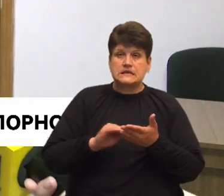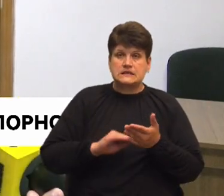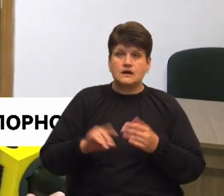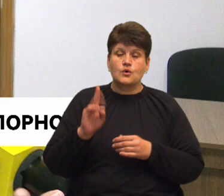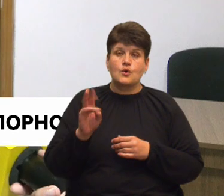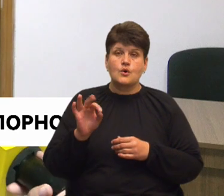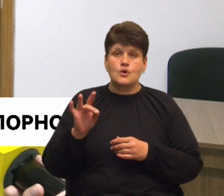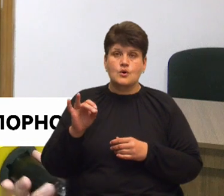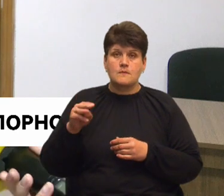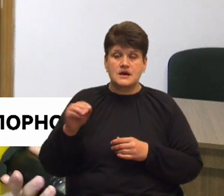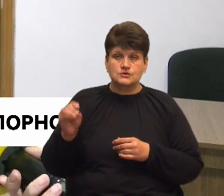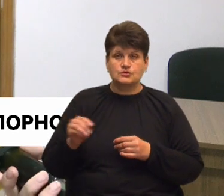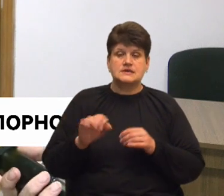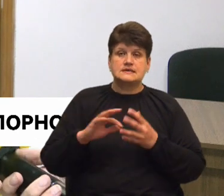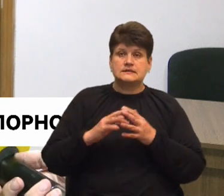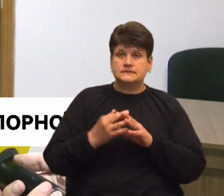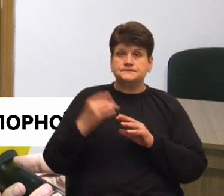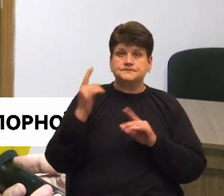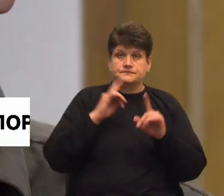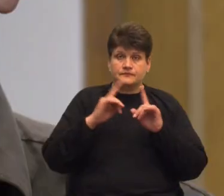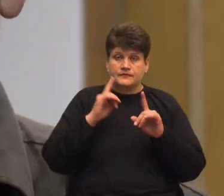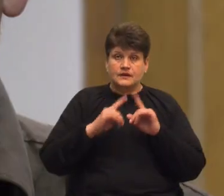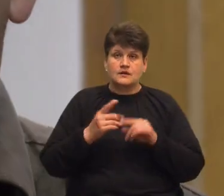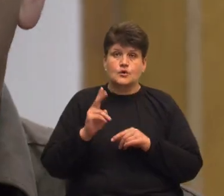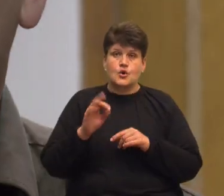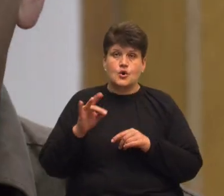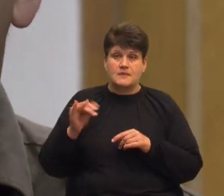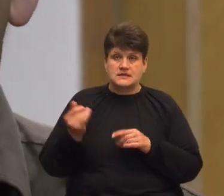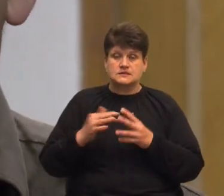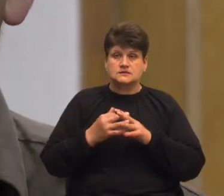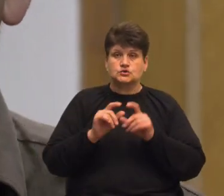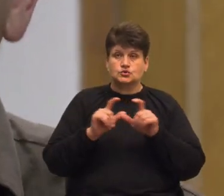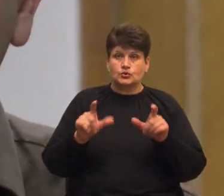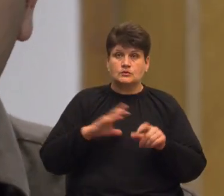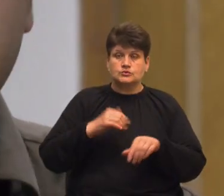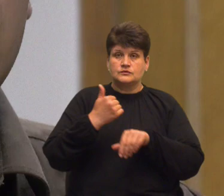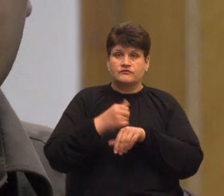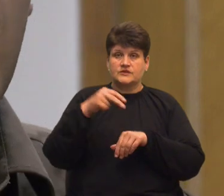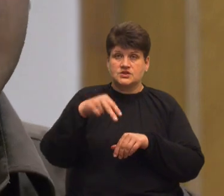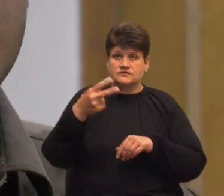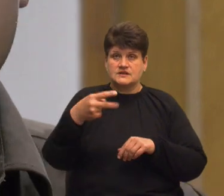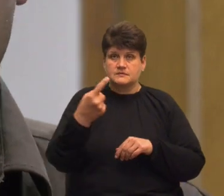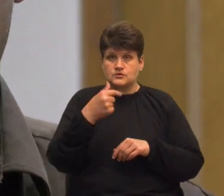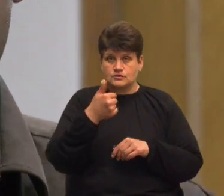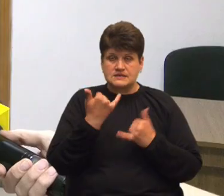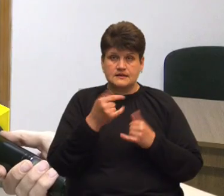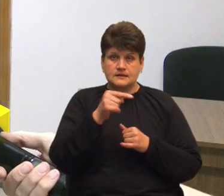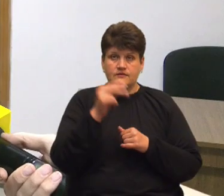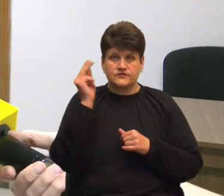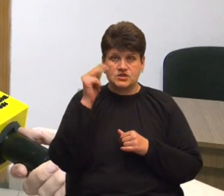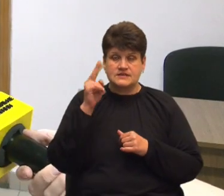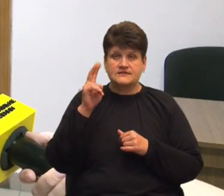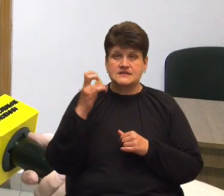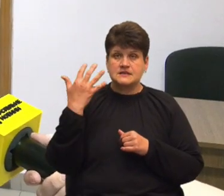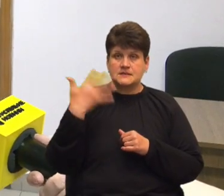селищної ради Дмитра данчука Коропецька школа стала опорною в 2021 році зараз там навчаються понад 250 учнів